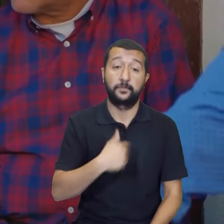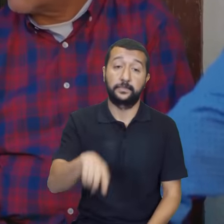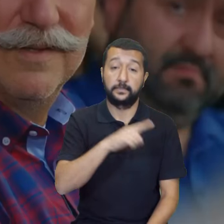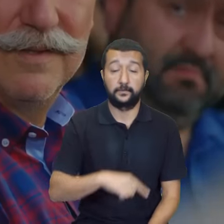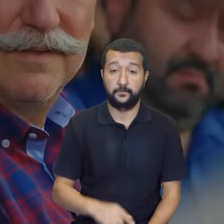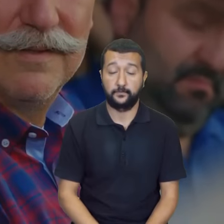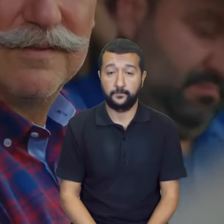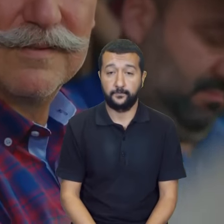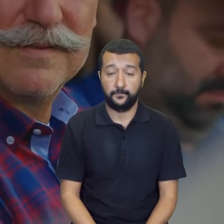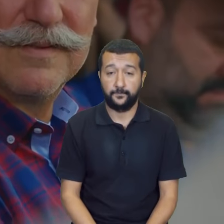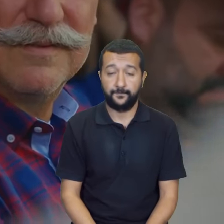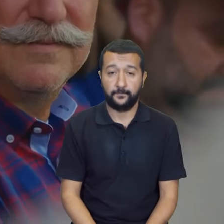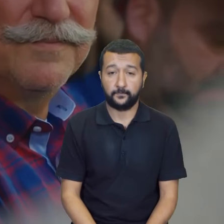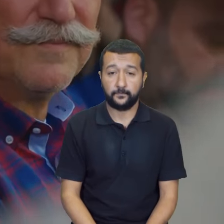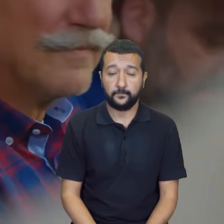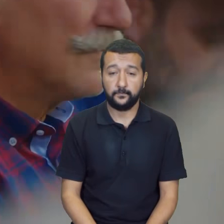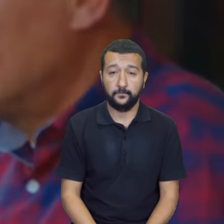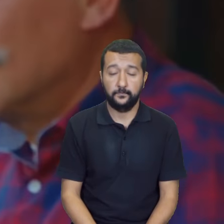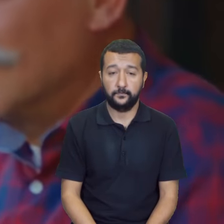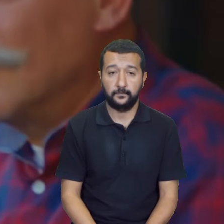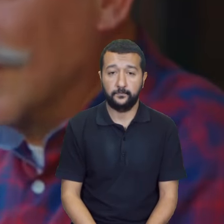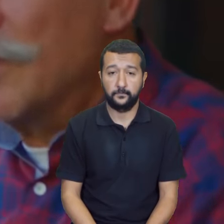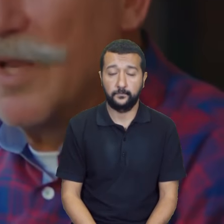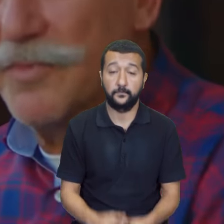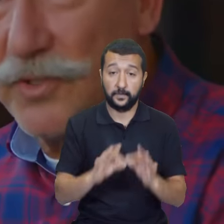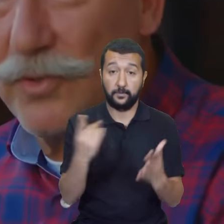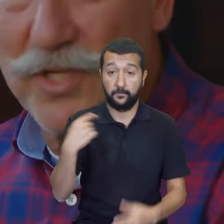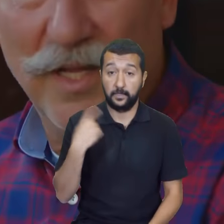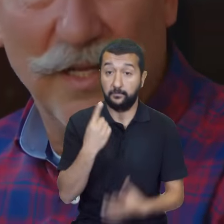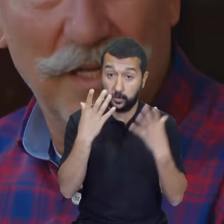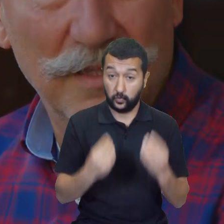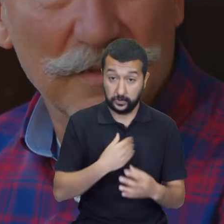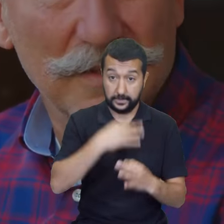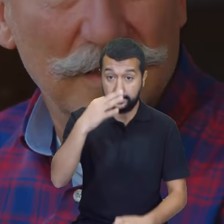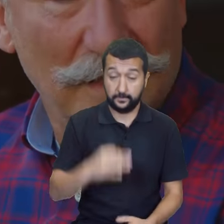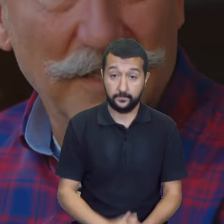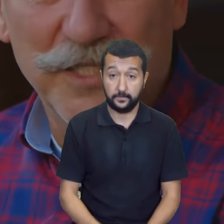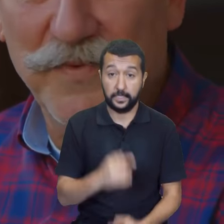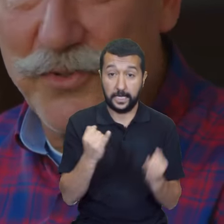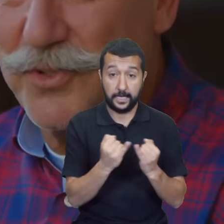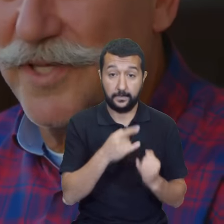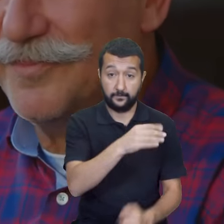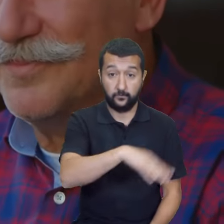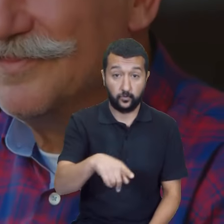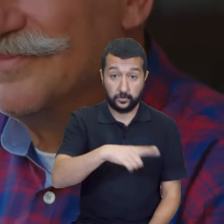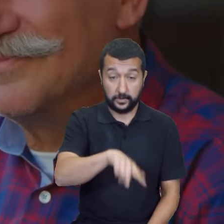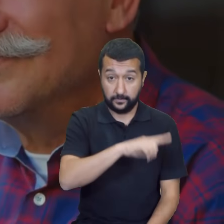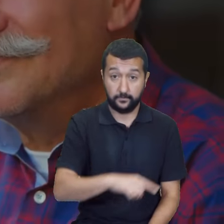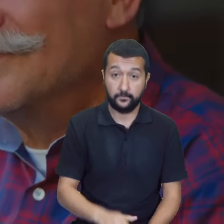bize. Minnettar kalarak bakıştılar. Demek bana bir şey olsa kardeşim ve